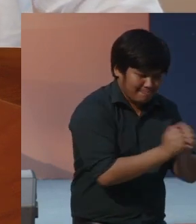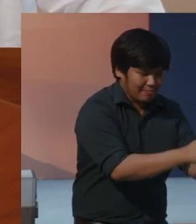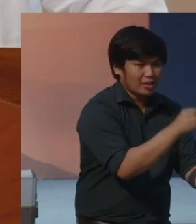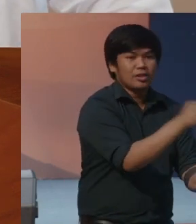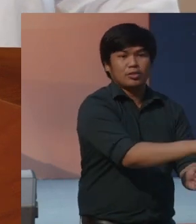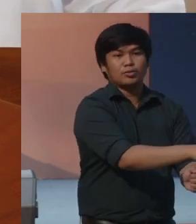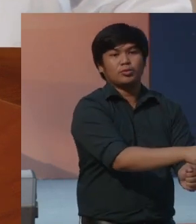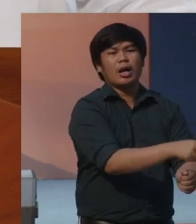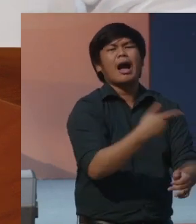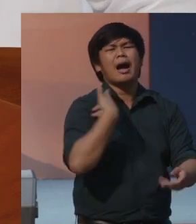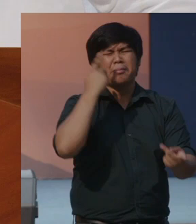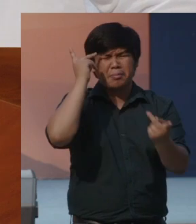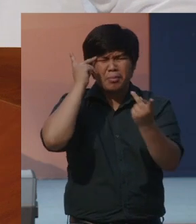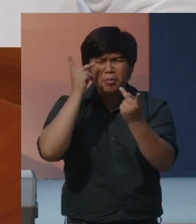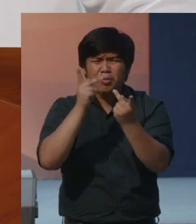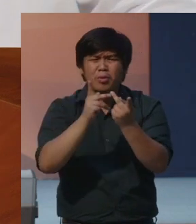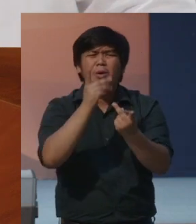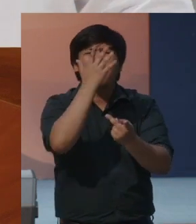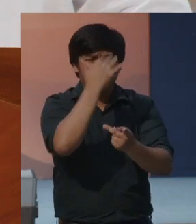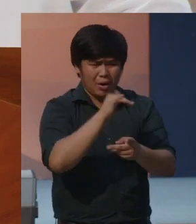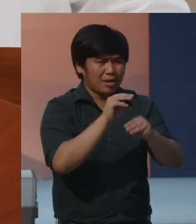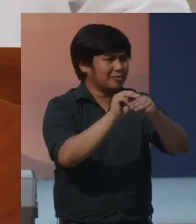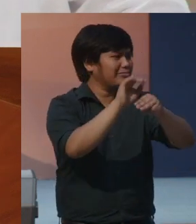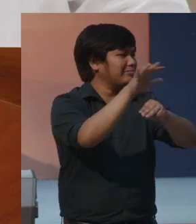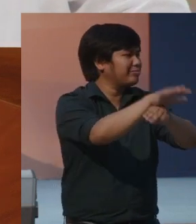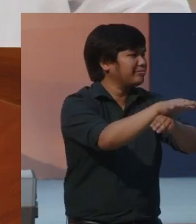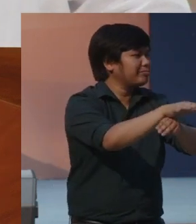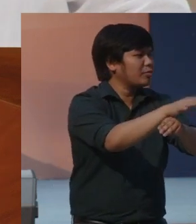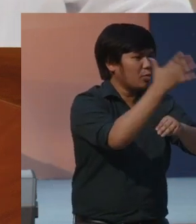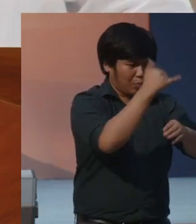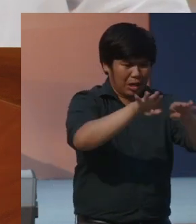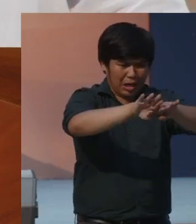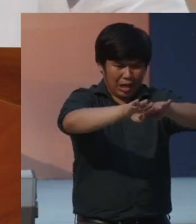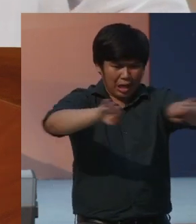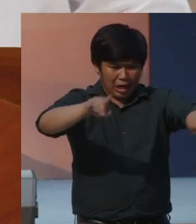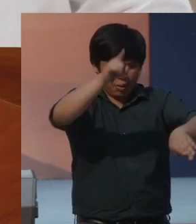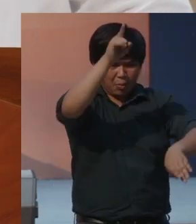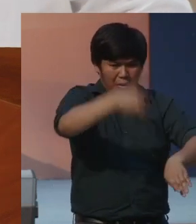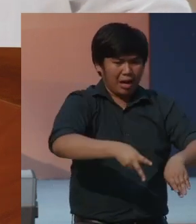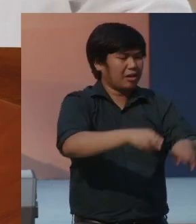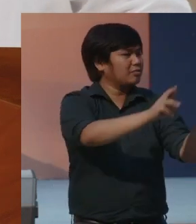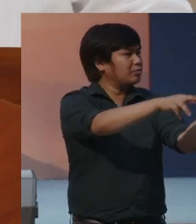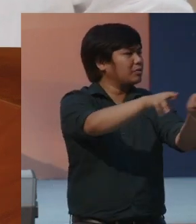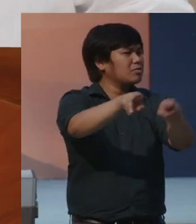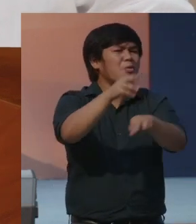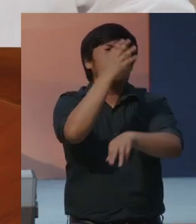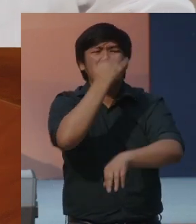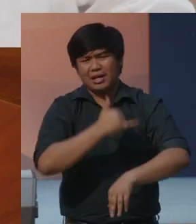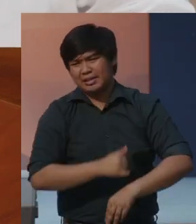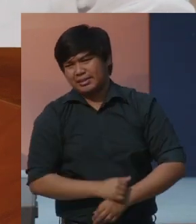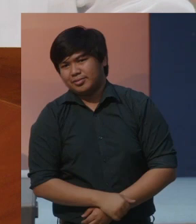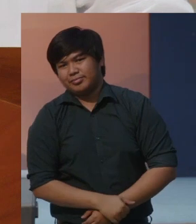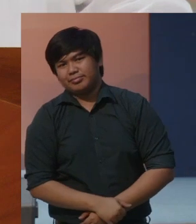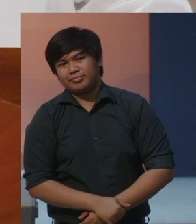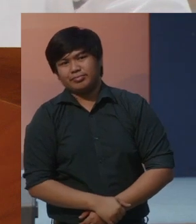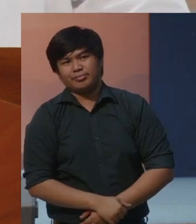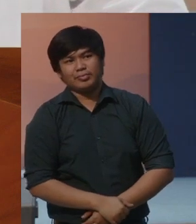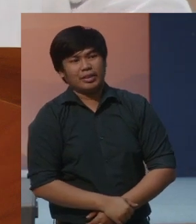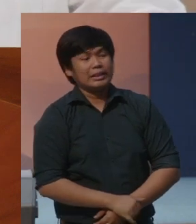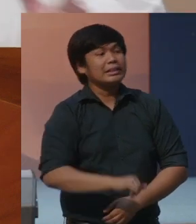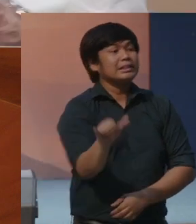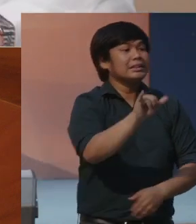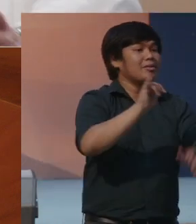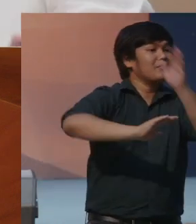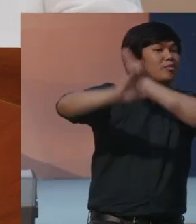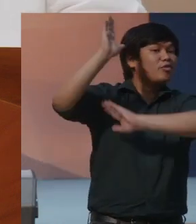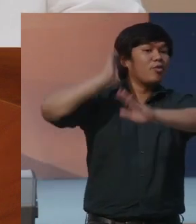ang Diyos sa pagpapakita niya ng milagrong ito. Hahatiin po niya ulit yung ilog ng Jordan. Katulad